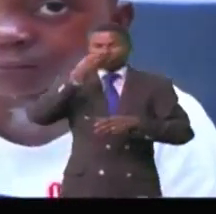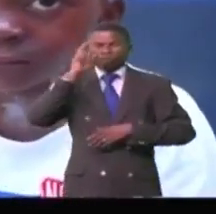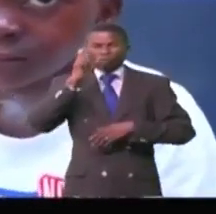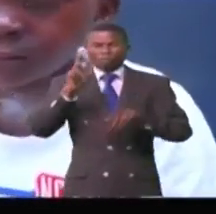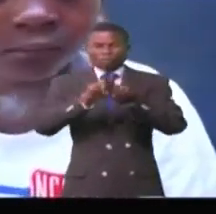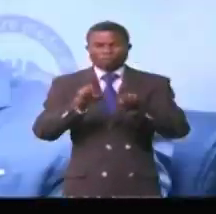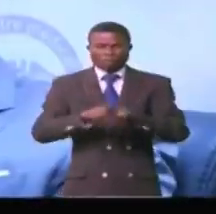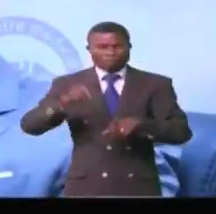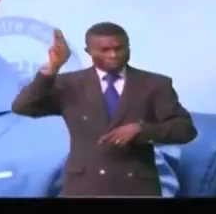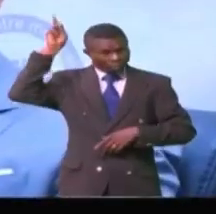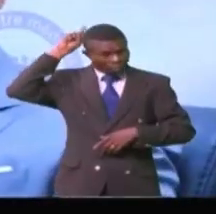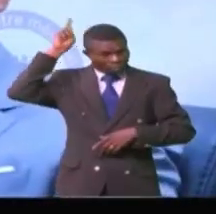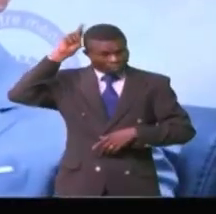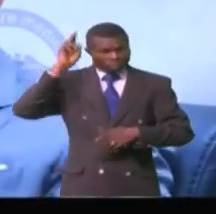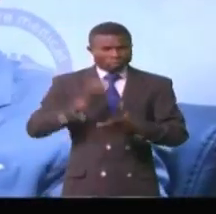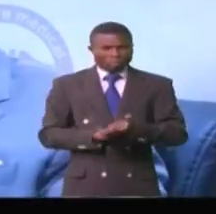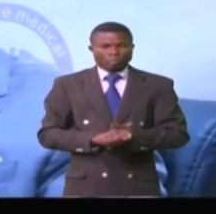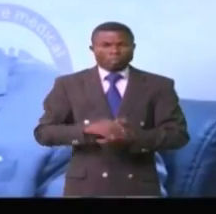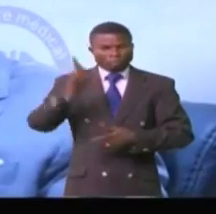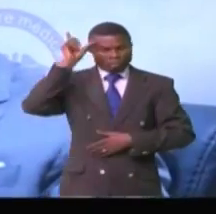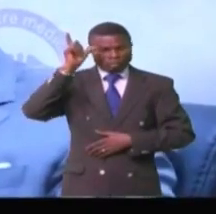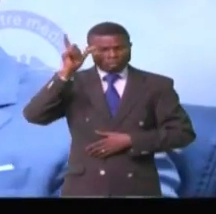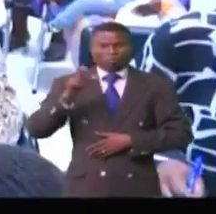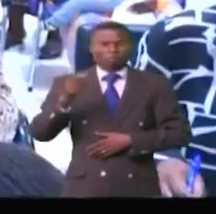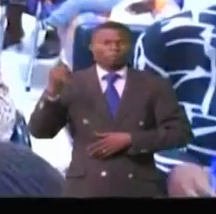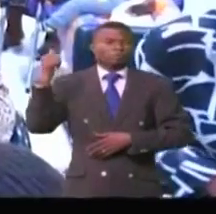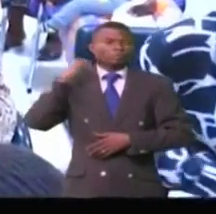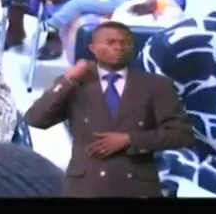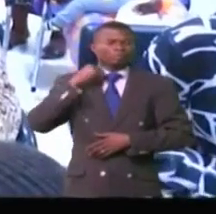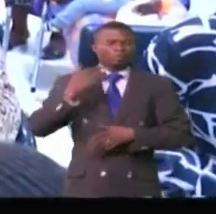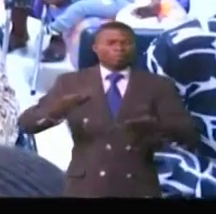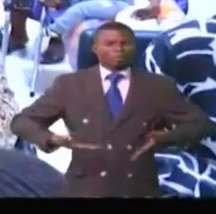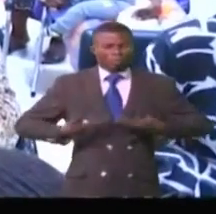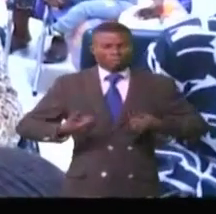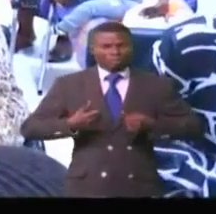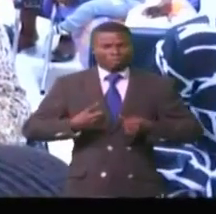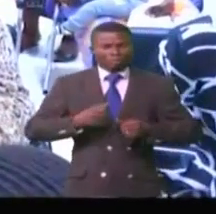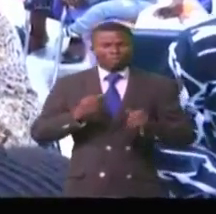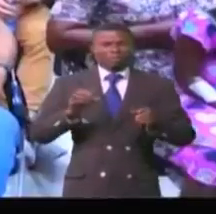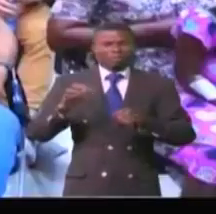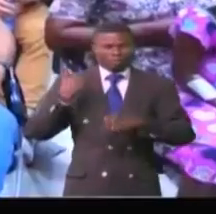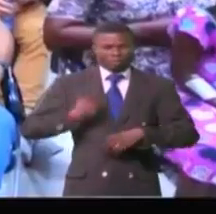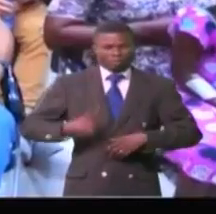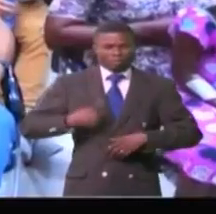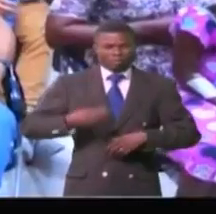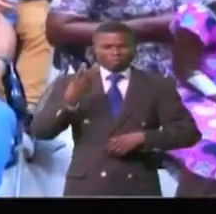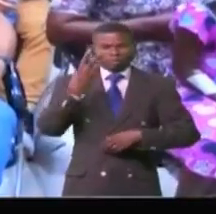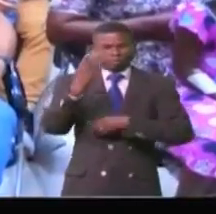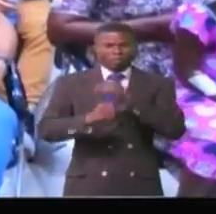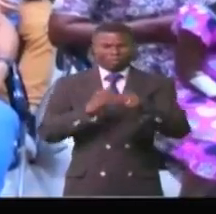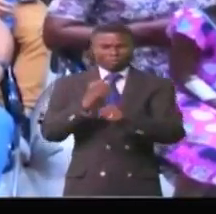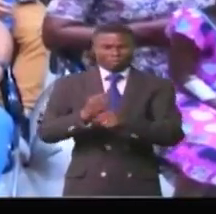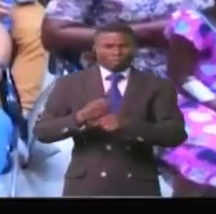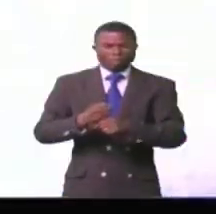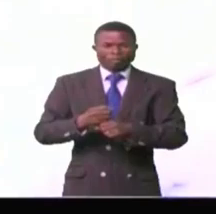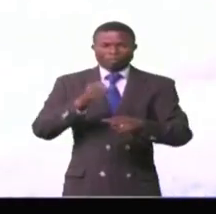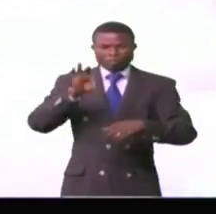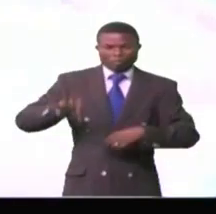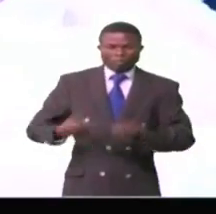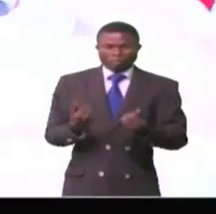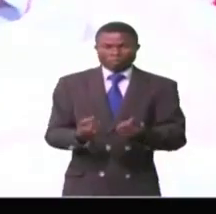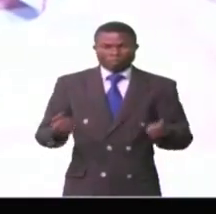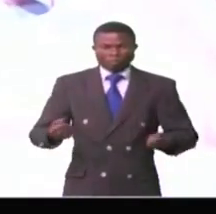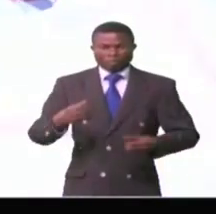Le directeur général du centre médical Diamant, Karim Tajin, s'est réjoui du déroulement de cette 4e édition de la chirurgie en faveur des